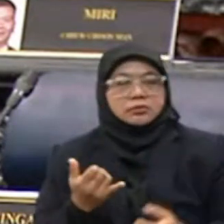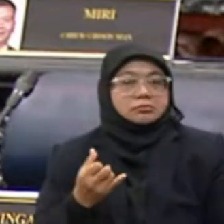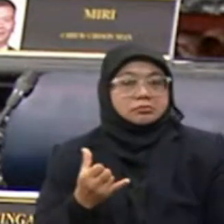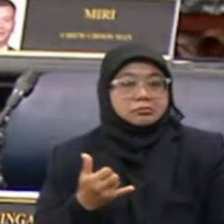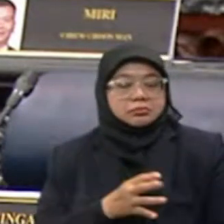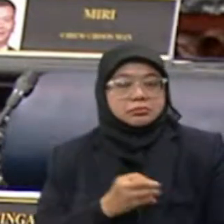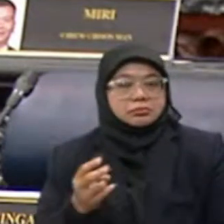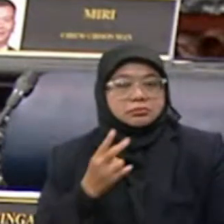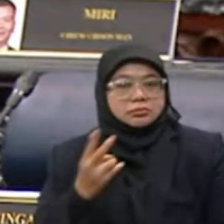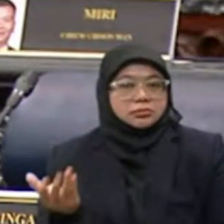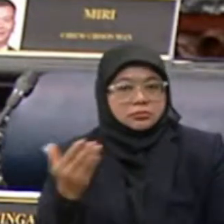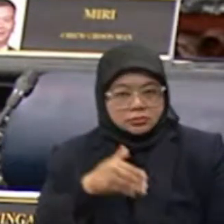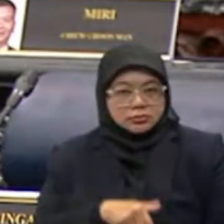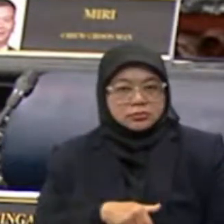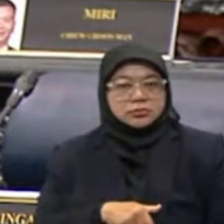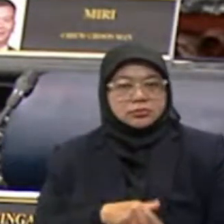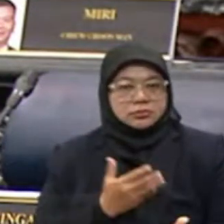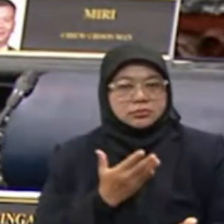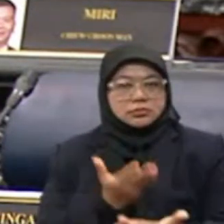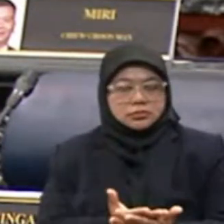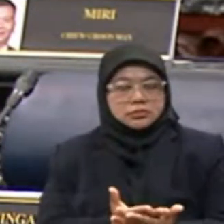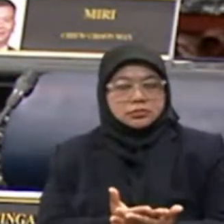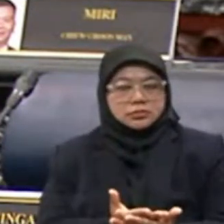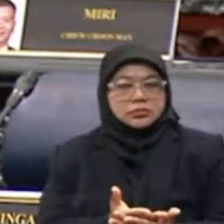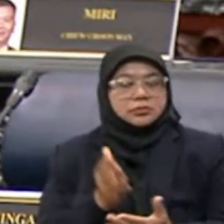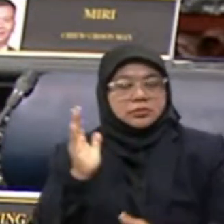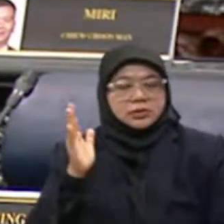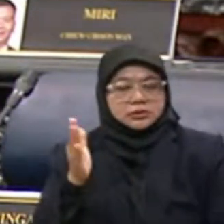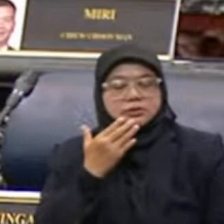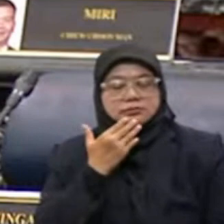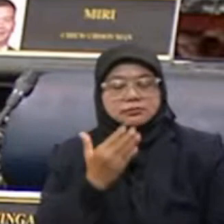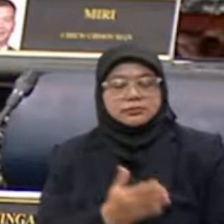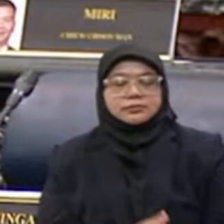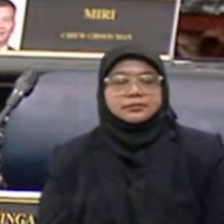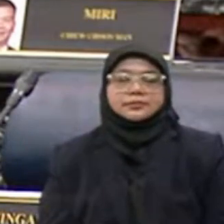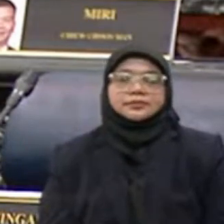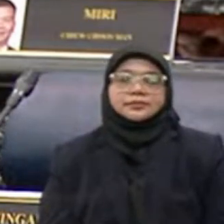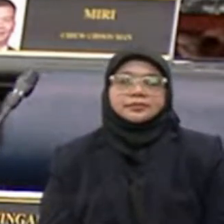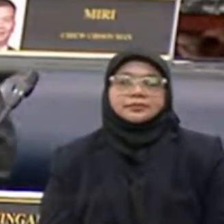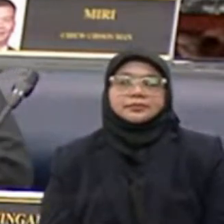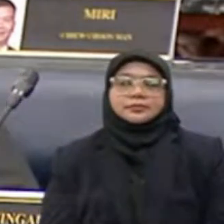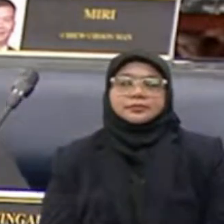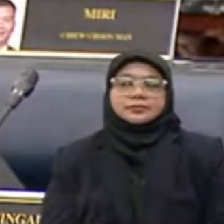ataupun melihat semula cadangan pembahasan saya ini terima kasih